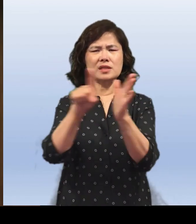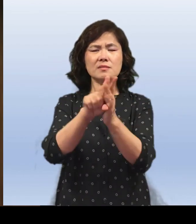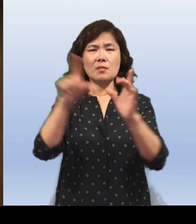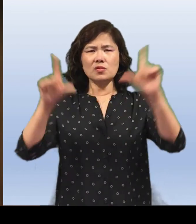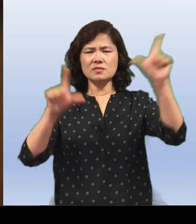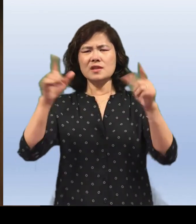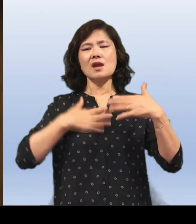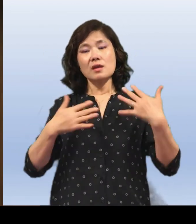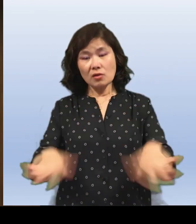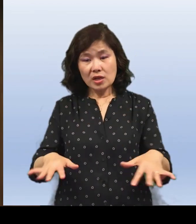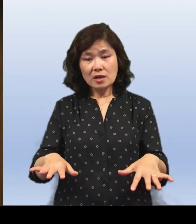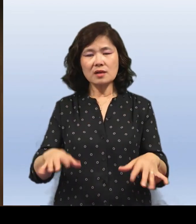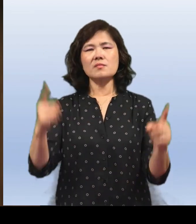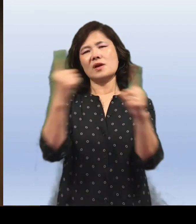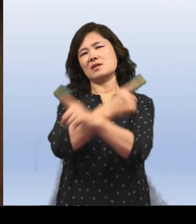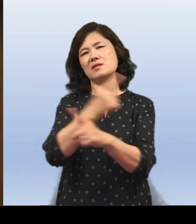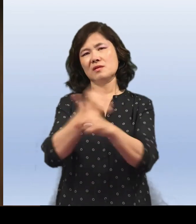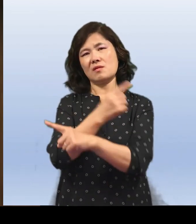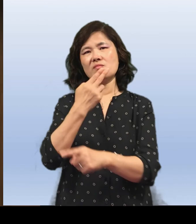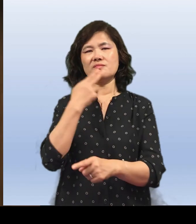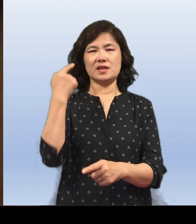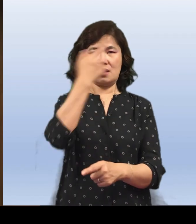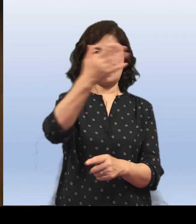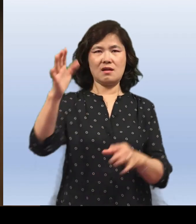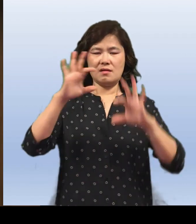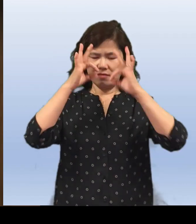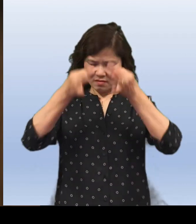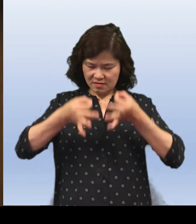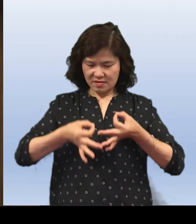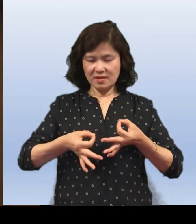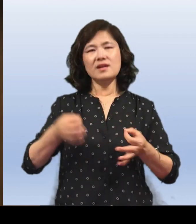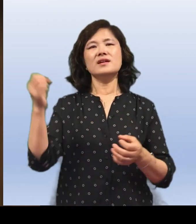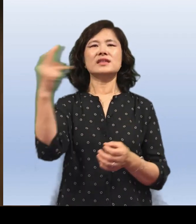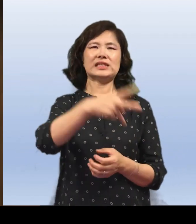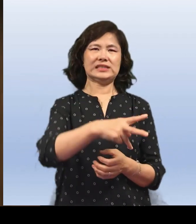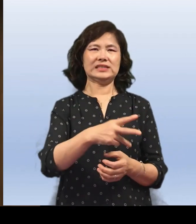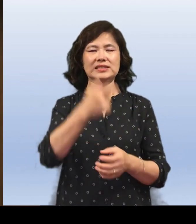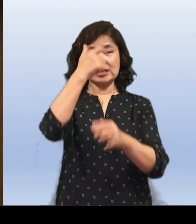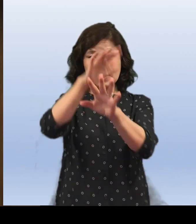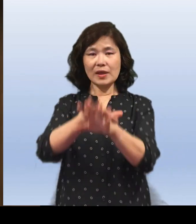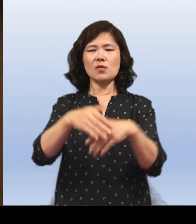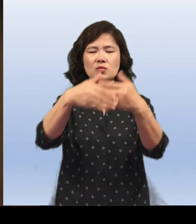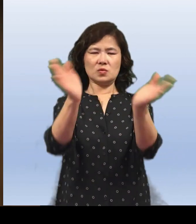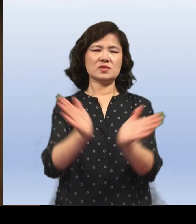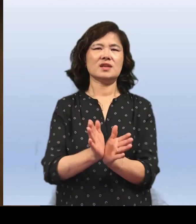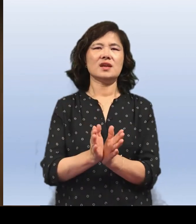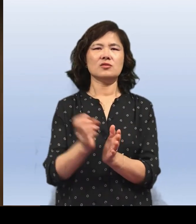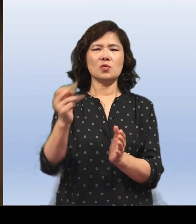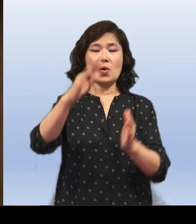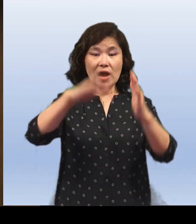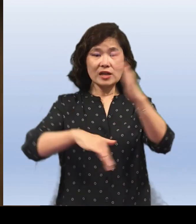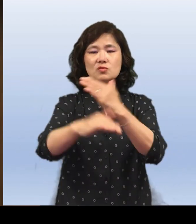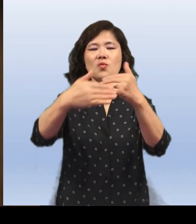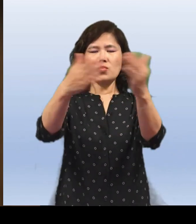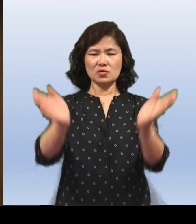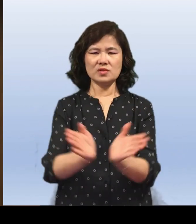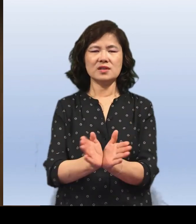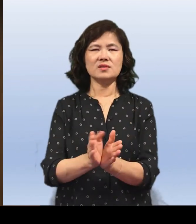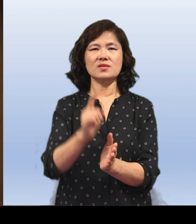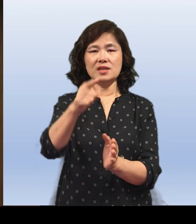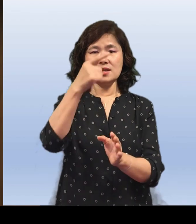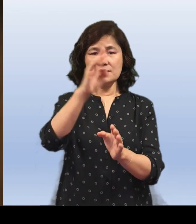모습들이 연약해져 있지는 않습니까? 여러분, 다시 한 번 더 예배 공동체로서, 가족 공동체로서